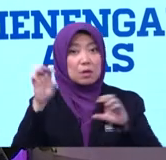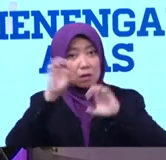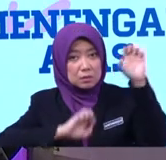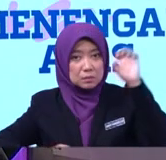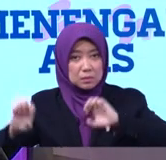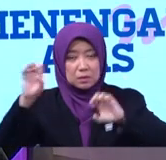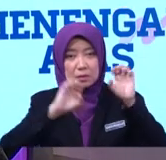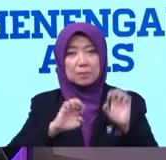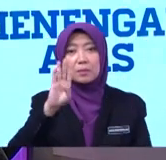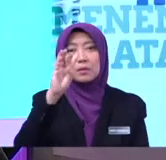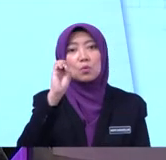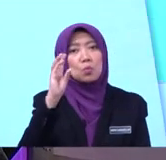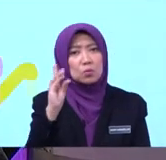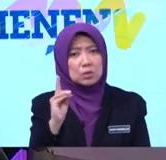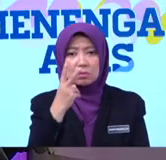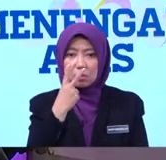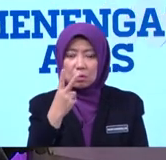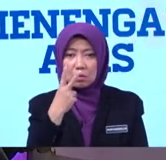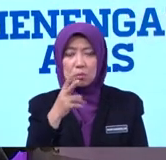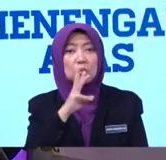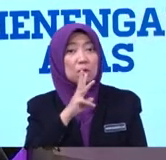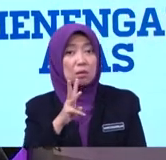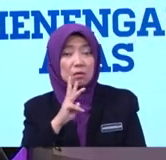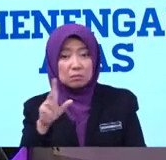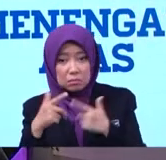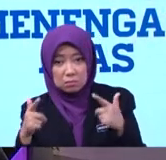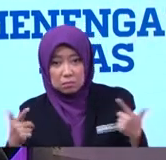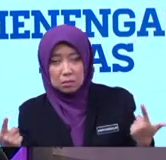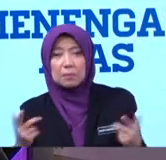setiap sampel air yang berbeda